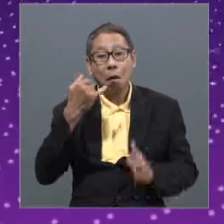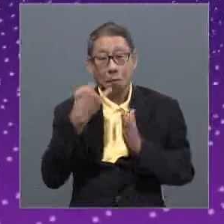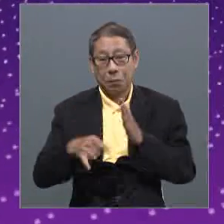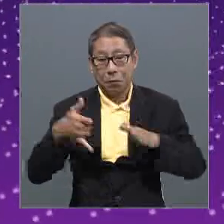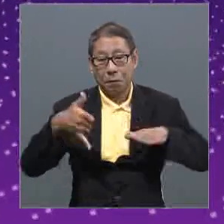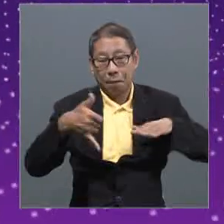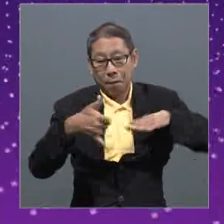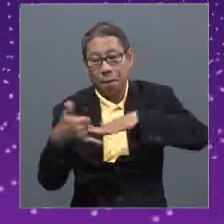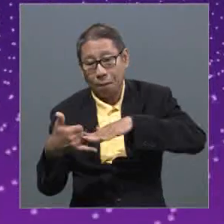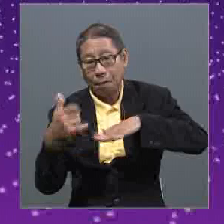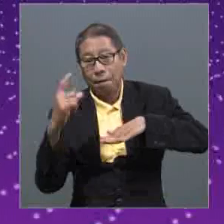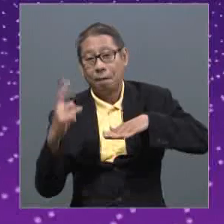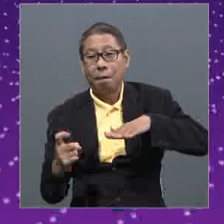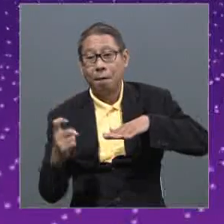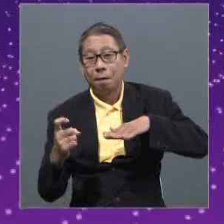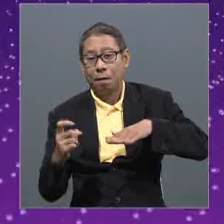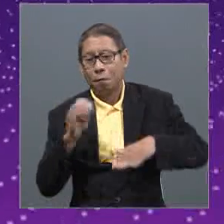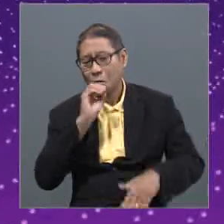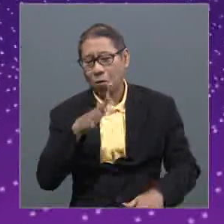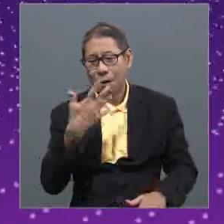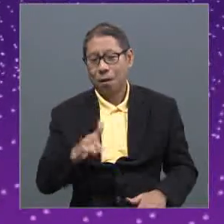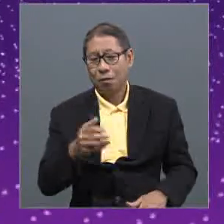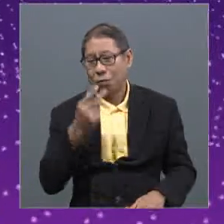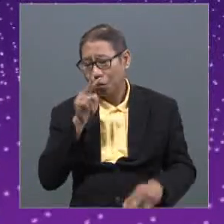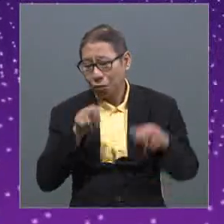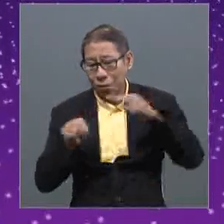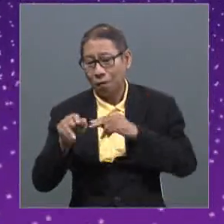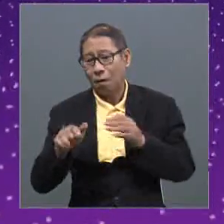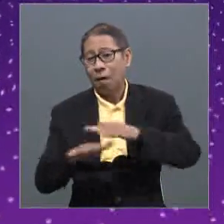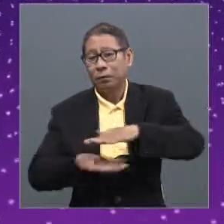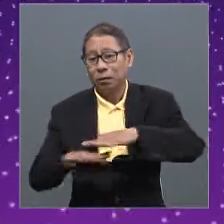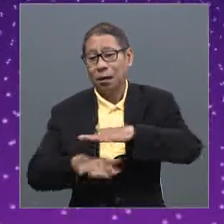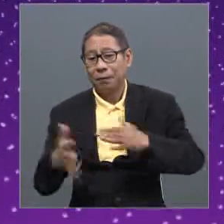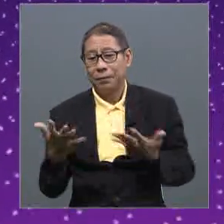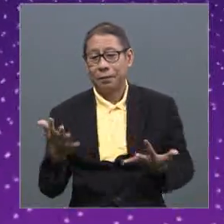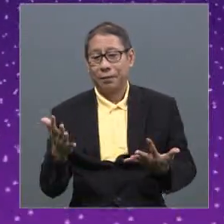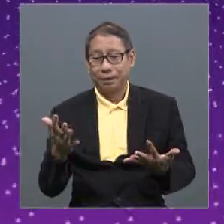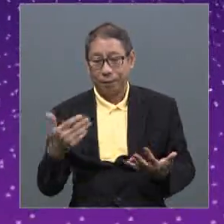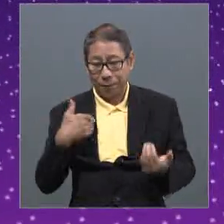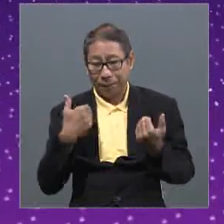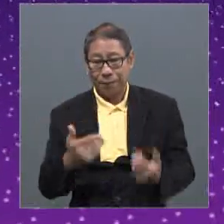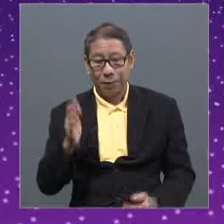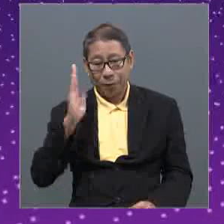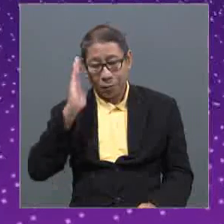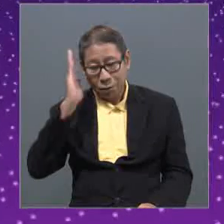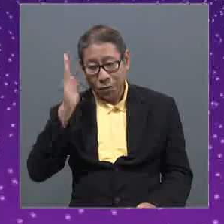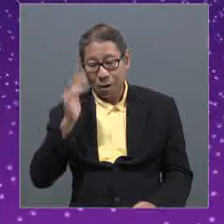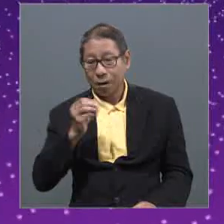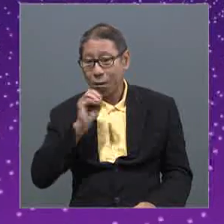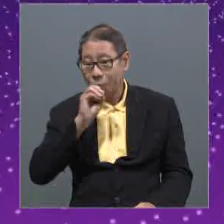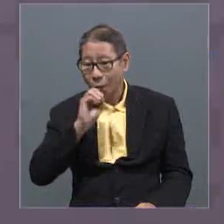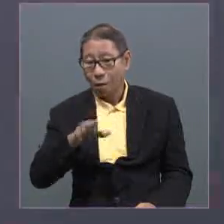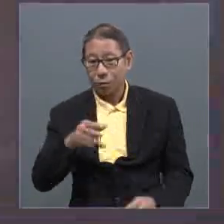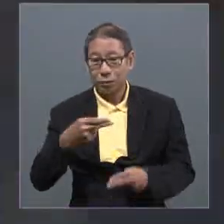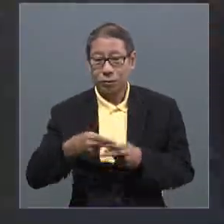บอกว่าอย่างนี้มันไม่เป็นธรรมเพราะว่าพูดแบบนี้โดยที่ยังไม่ทันได้ดูพยานหลักฐานเลยอันนี้จากคำกล่าวอ้างของผู้ชายคนนี้นะครับเขาคือ